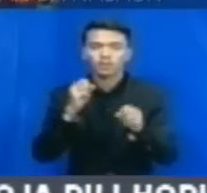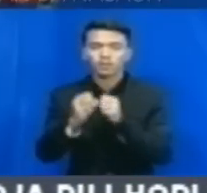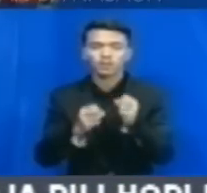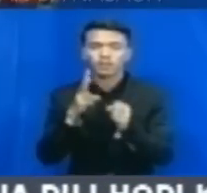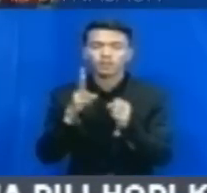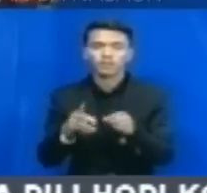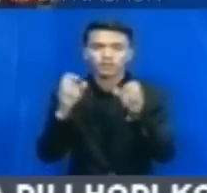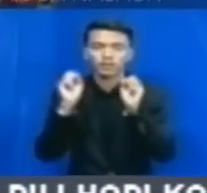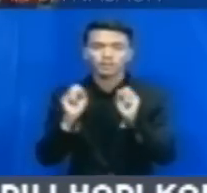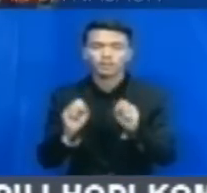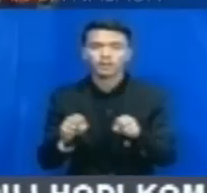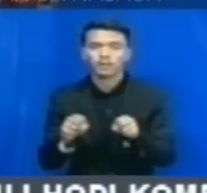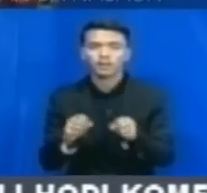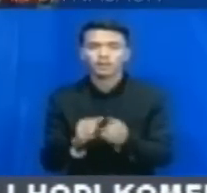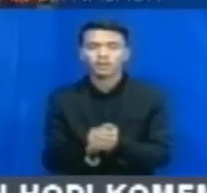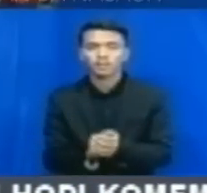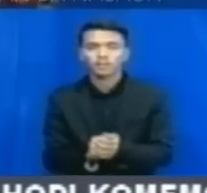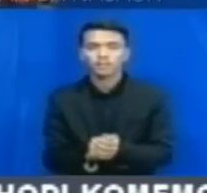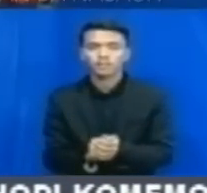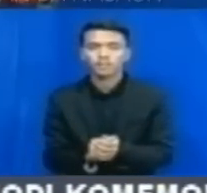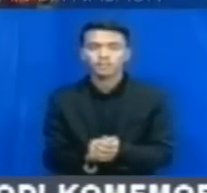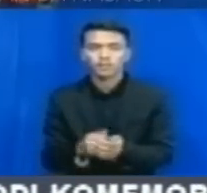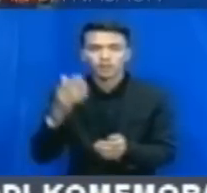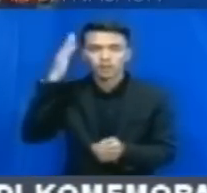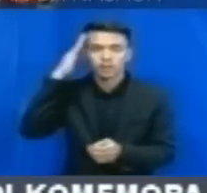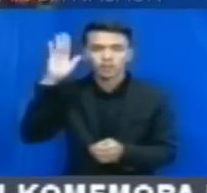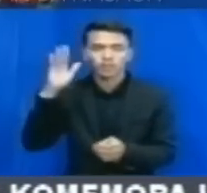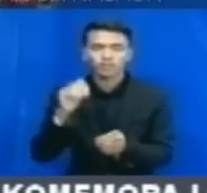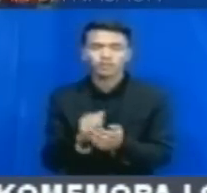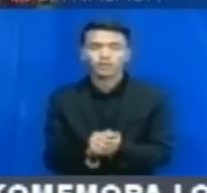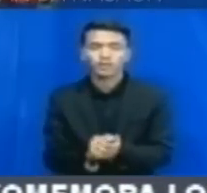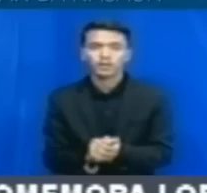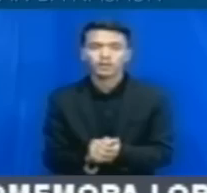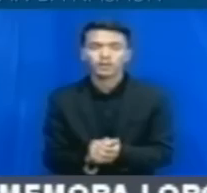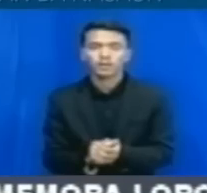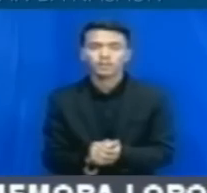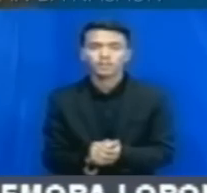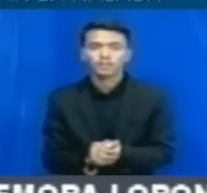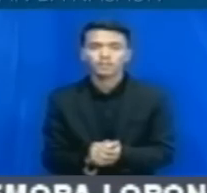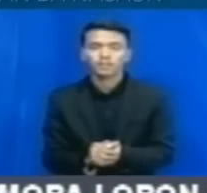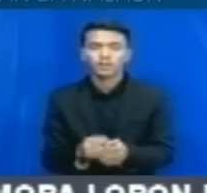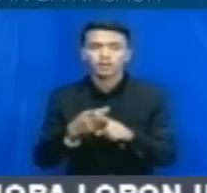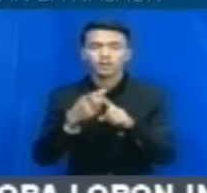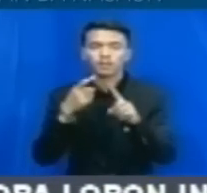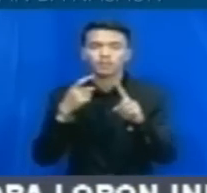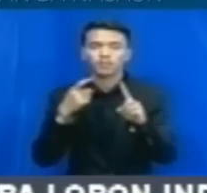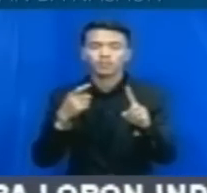dia bele ya diskonfi ya konspirasi. Bele diskonfi ya konspirasi. Nih husi teori